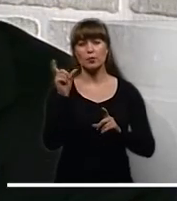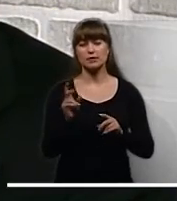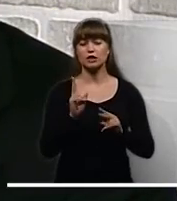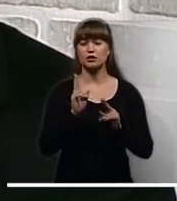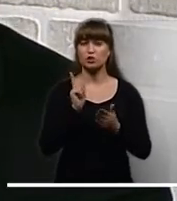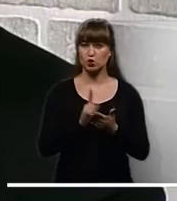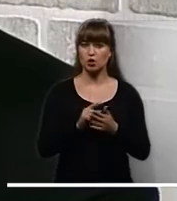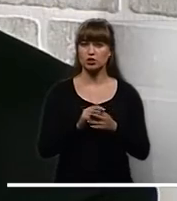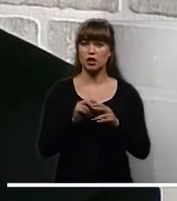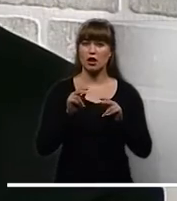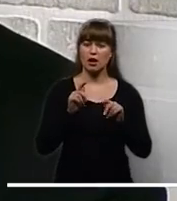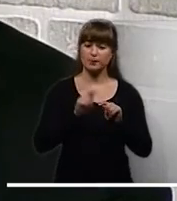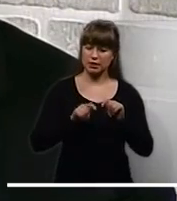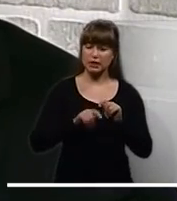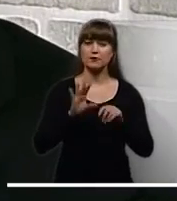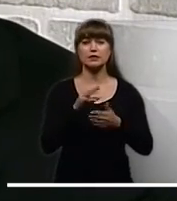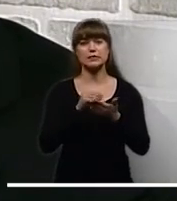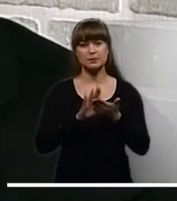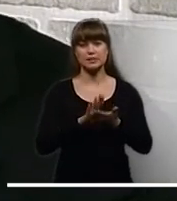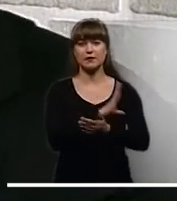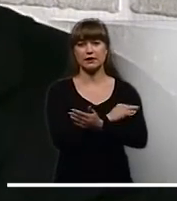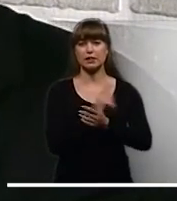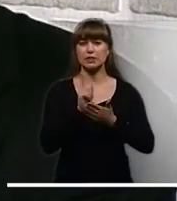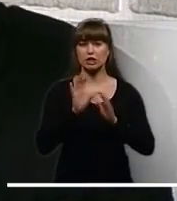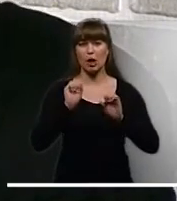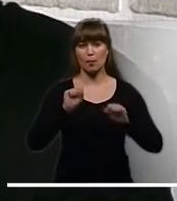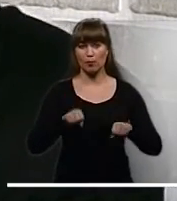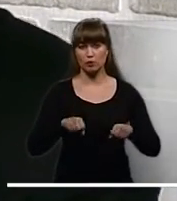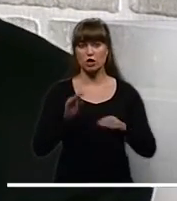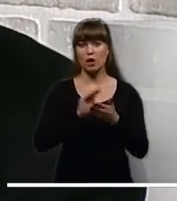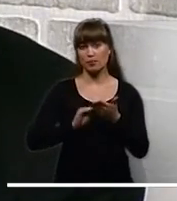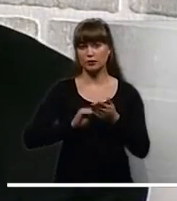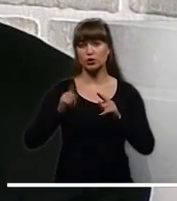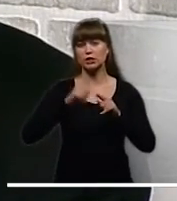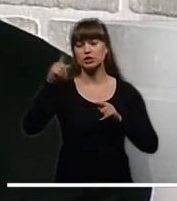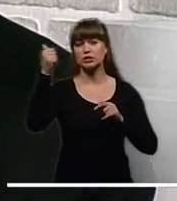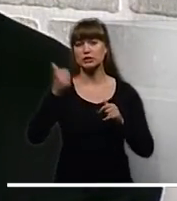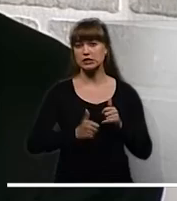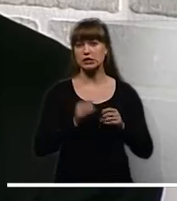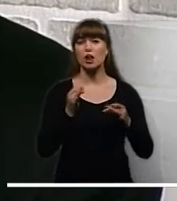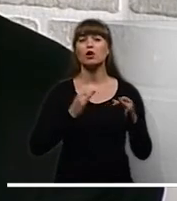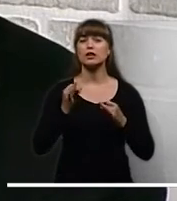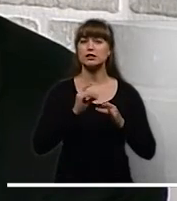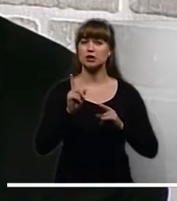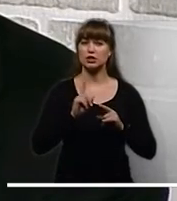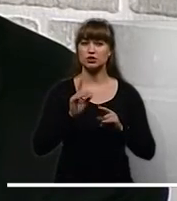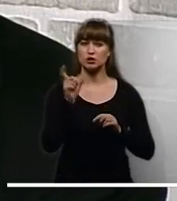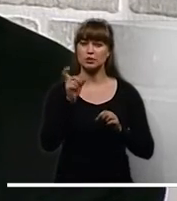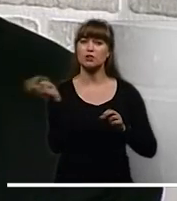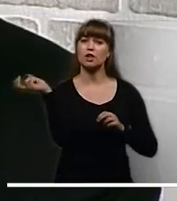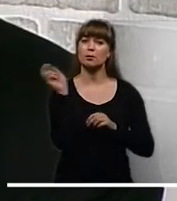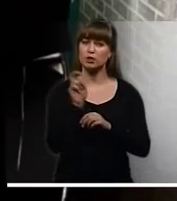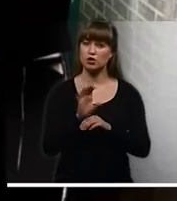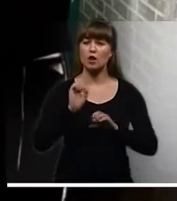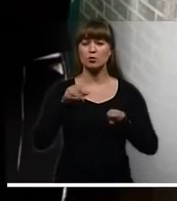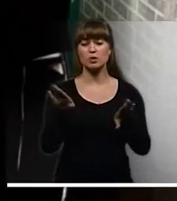должен контролировать и записывать давление. И тогда можно, я всегда назначаю повторную через неделю консультацию, чтобы прийти, чтобы человек